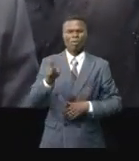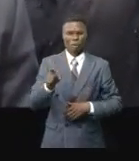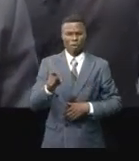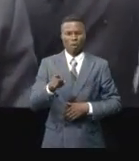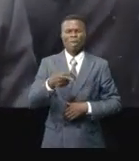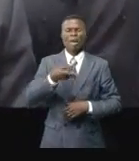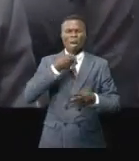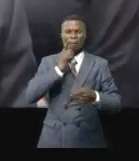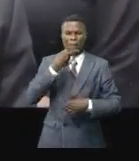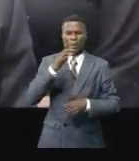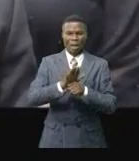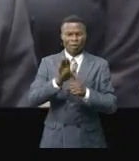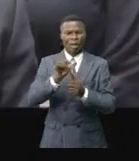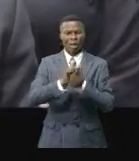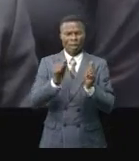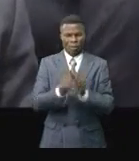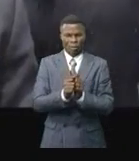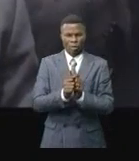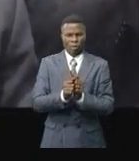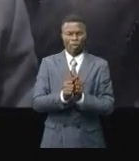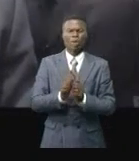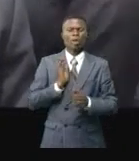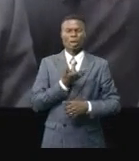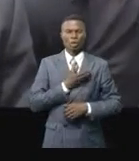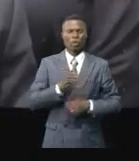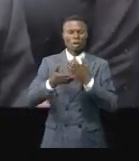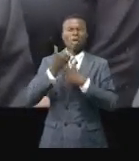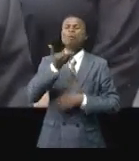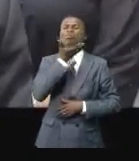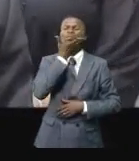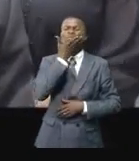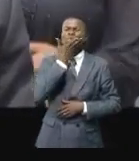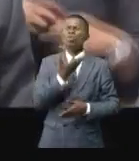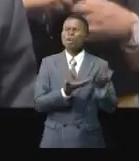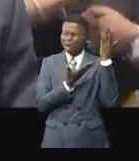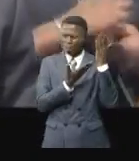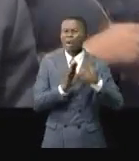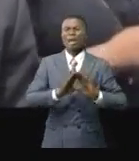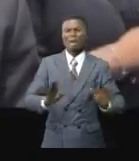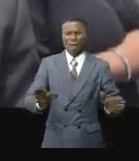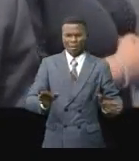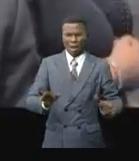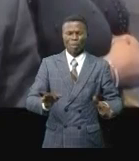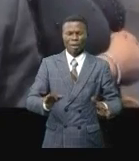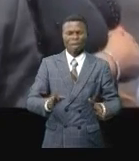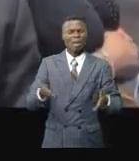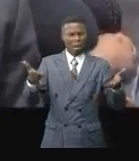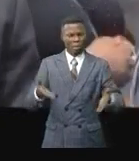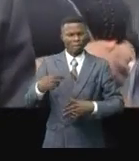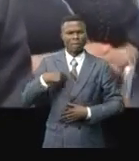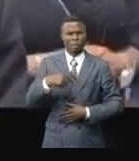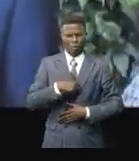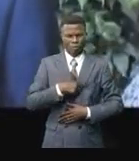partagé dans le cadre de l'Université Congo en Banzangongo. C'est un Mouta qui méritait notre présence ici.